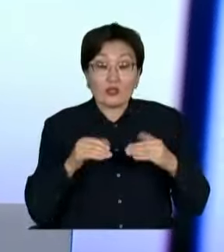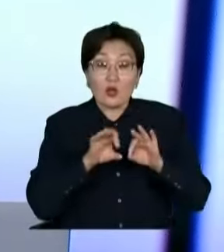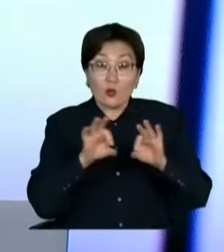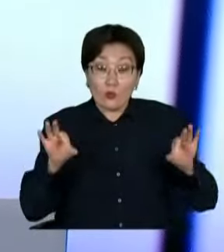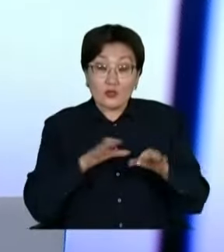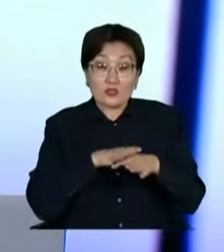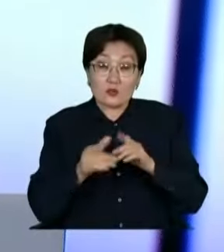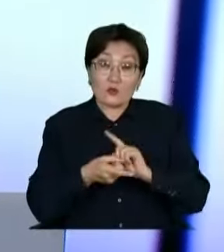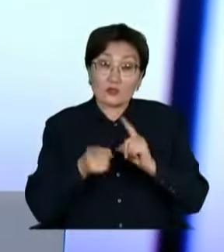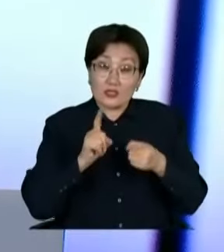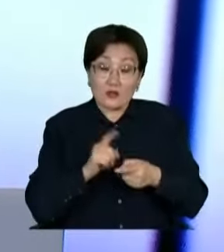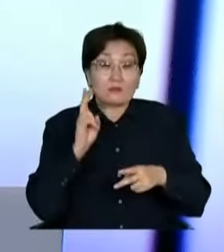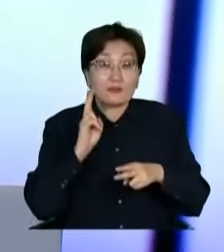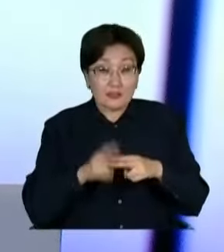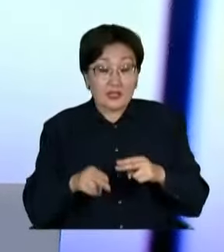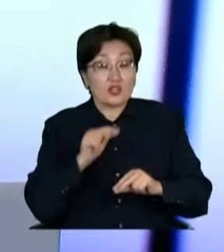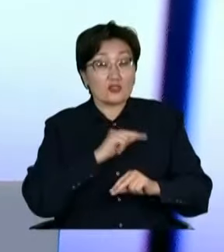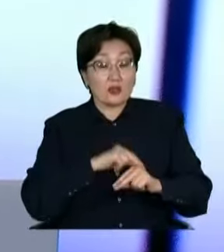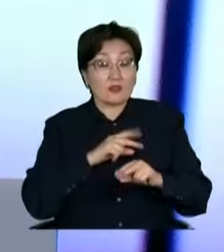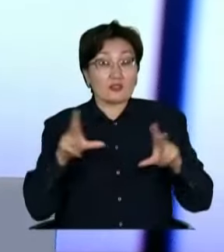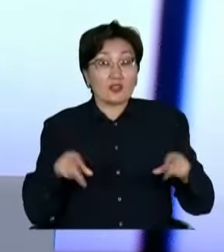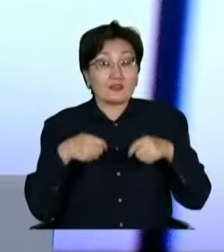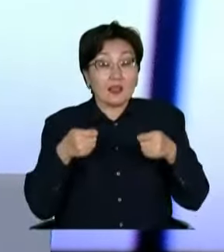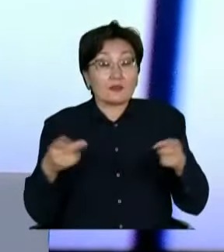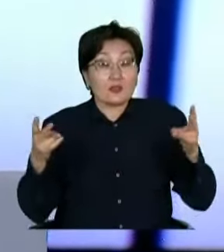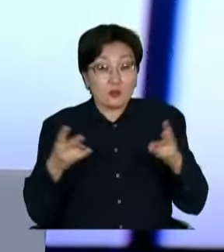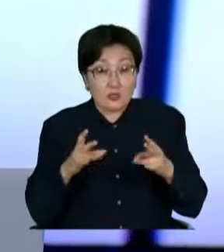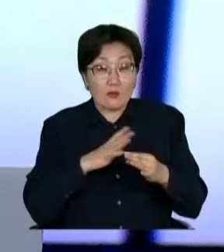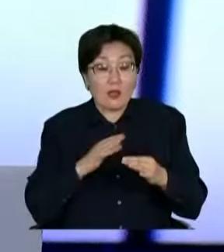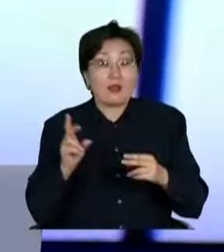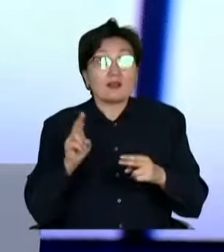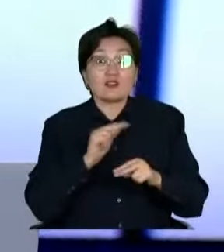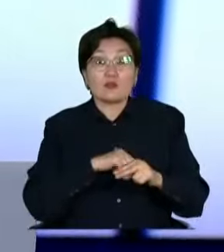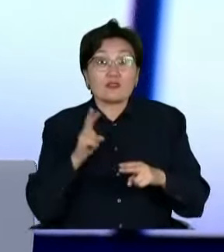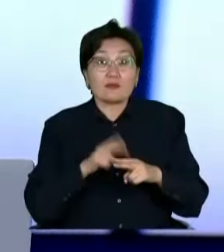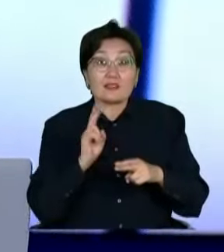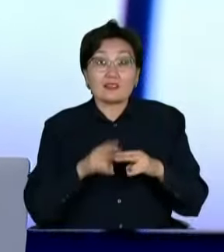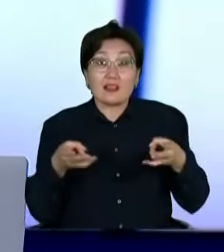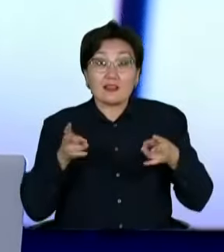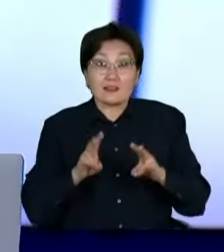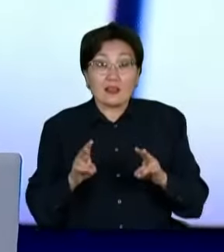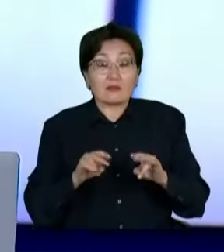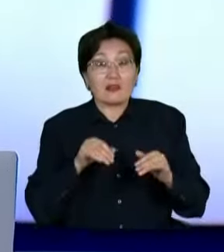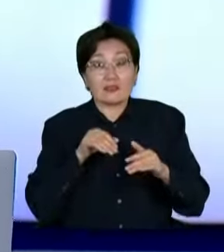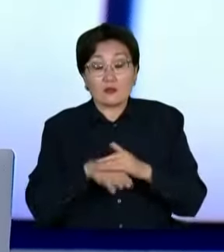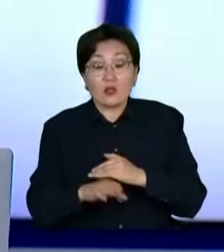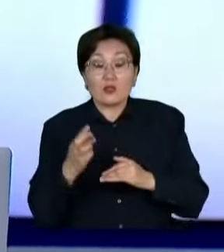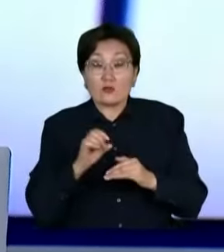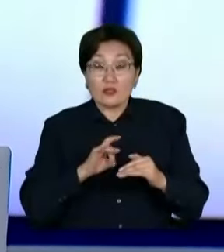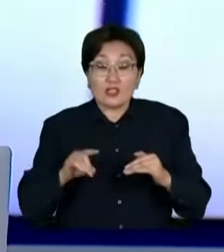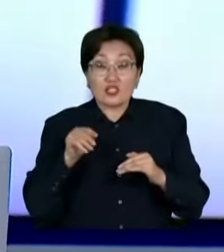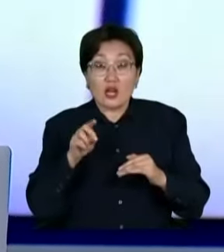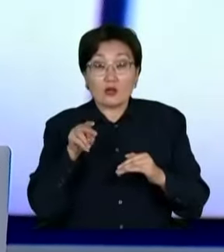құбырларды толығымен ауыстырып болып, жұмысты сәтті тапсырудың орнына істі аяқсыз қалдырып кетіп қалған. Салдарынан Бостандық ауданы